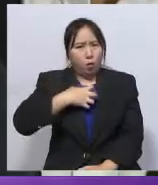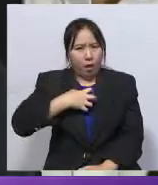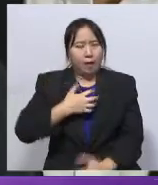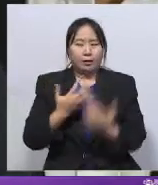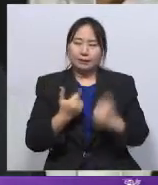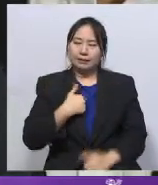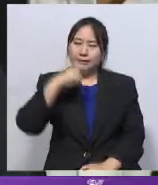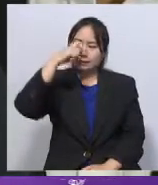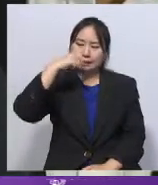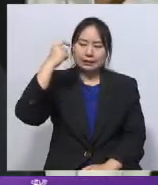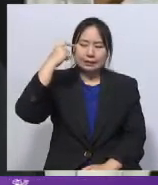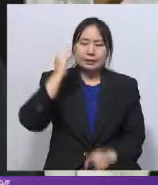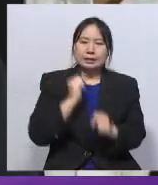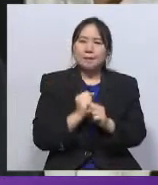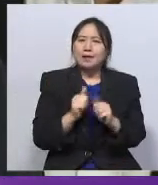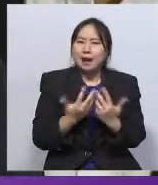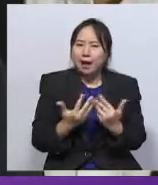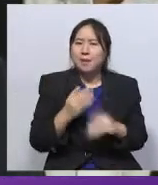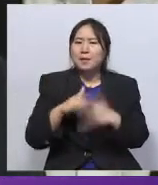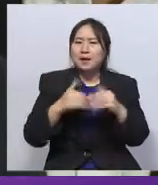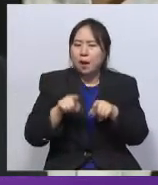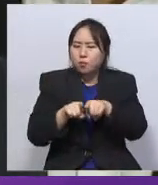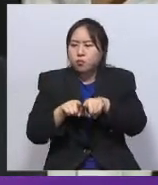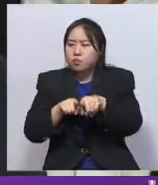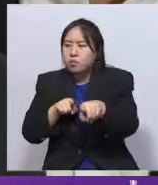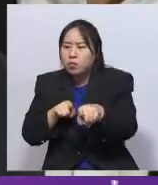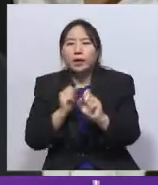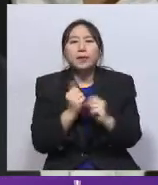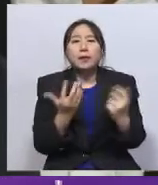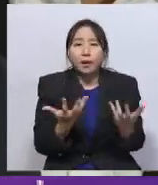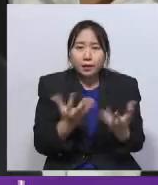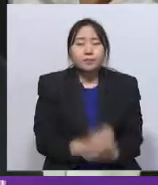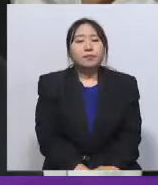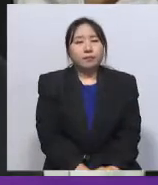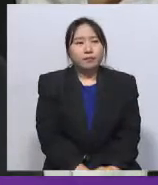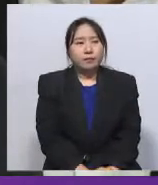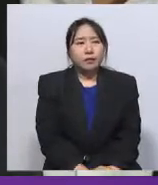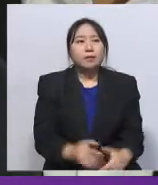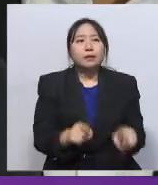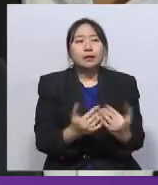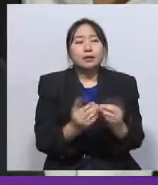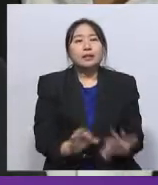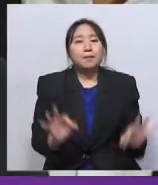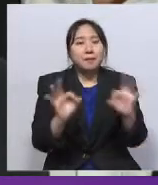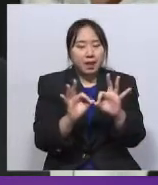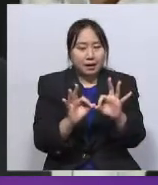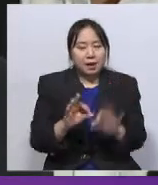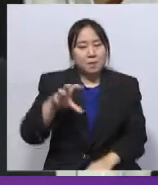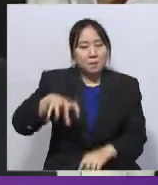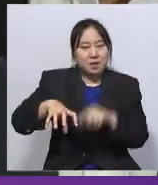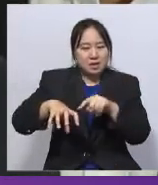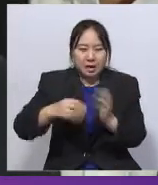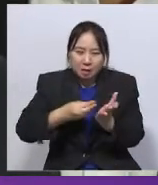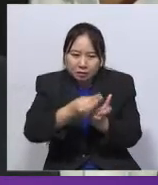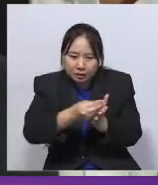เองนะครับในการพัฒนาให้เราเป็น trading nation ในด้านผลไม้อย่างไรรวมถึงการพัฒนาศักยภาพของล้งไทยให้มีความเข้ม